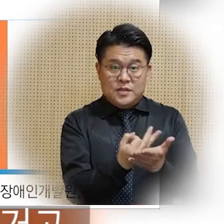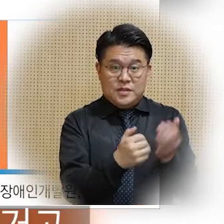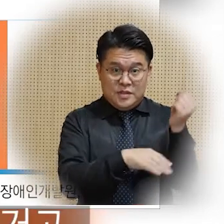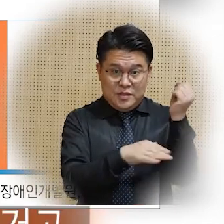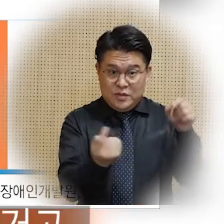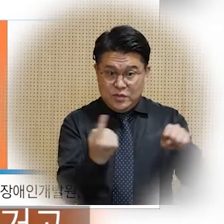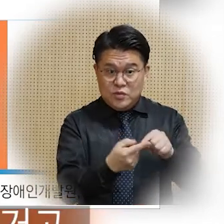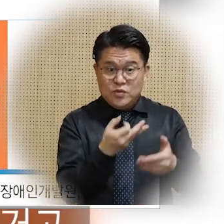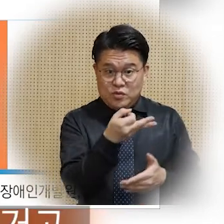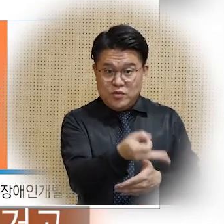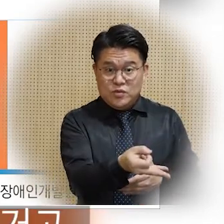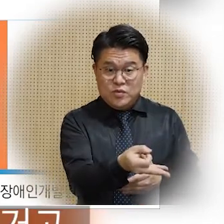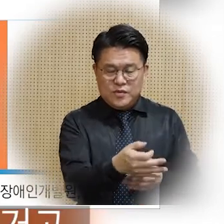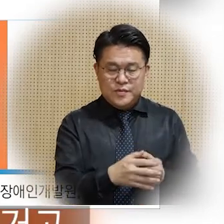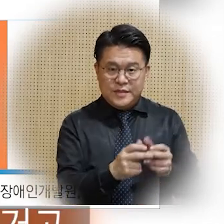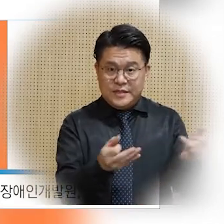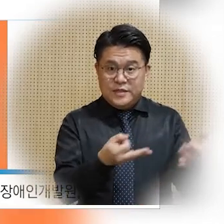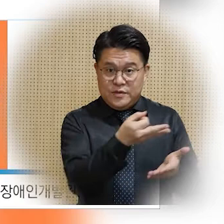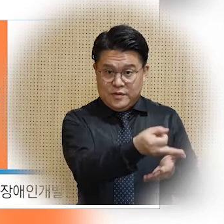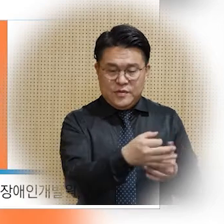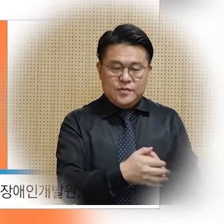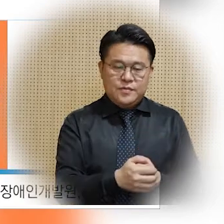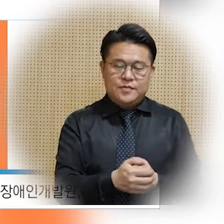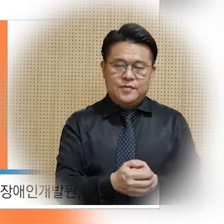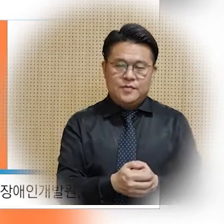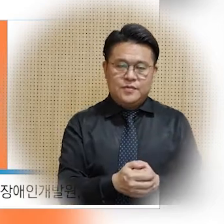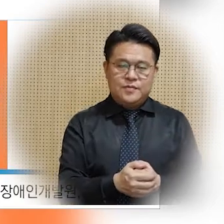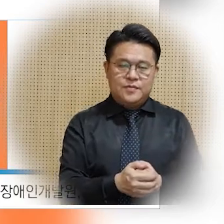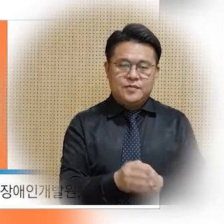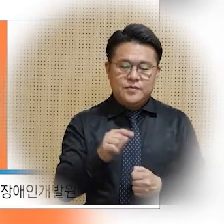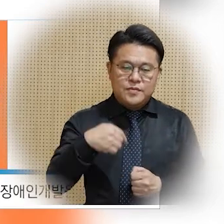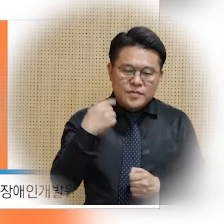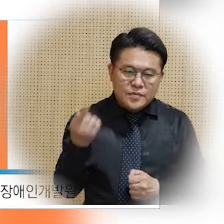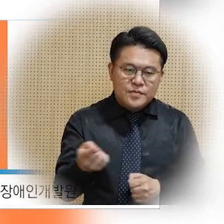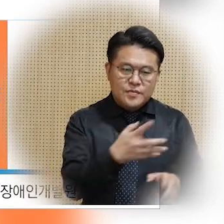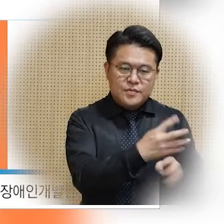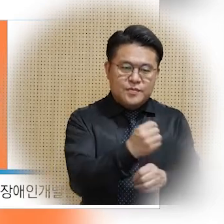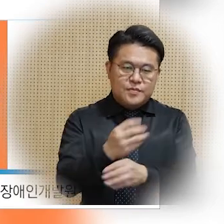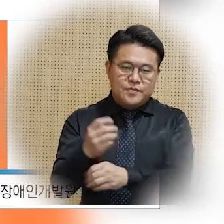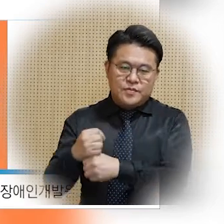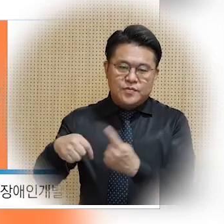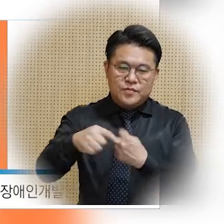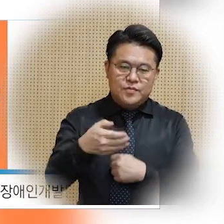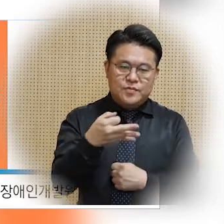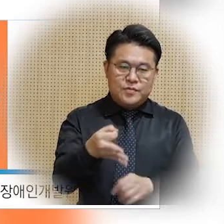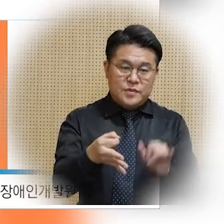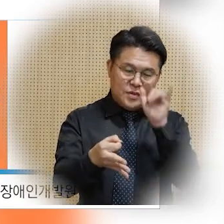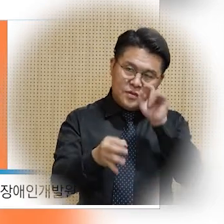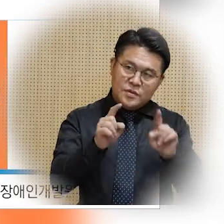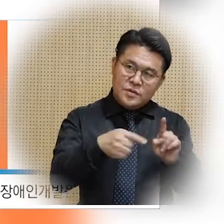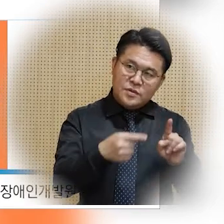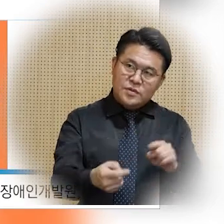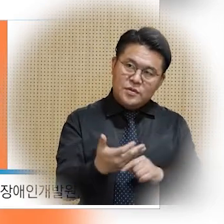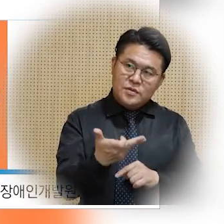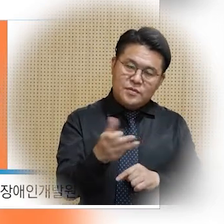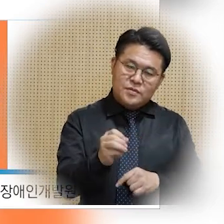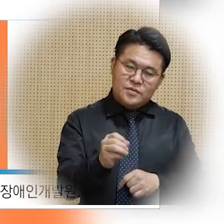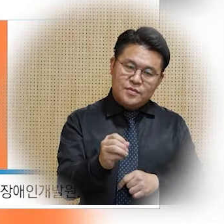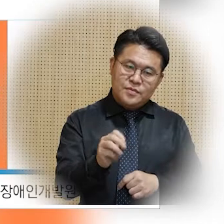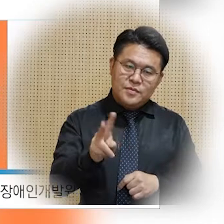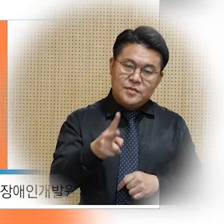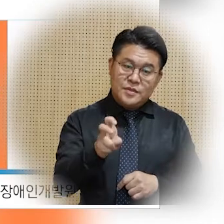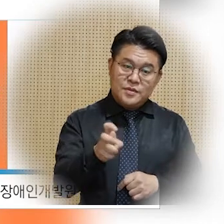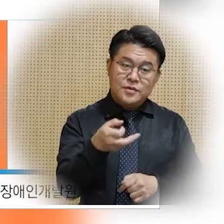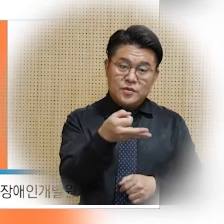그 장애인분들이 이제 받으시게 되는 거고, 그 다음에 이제 기간별로 이제 운영비가 별도로 1인당 18만 220원이 이제 편성이